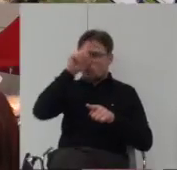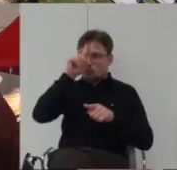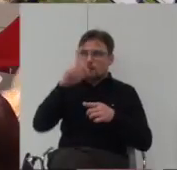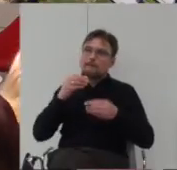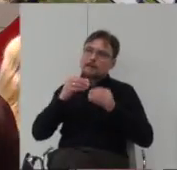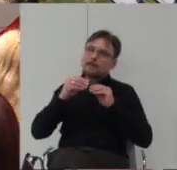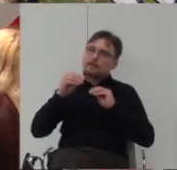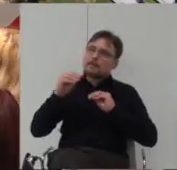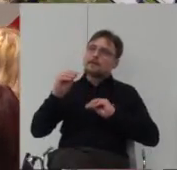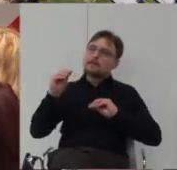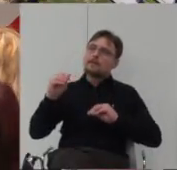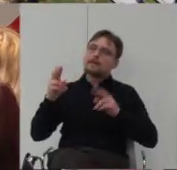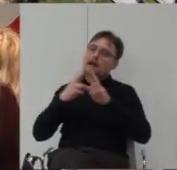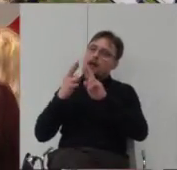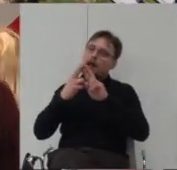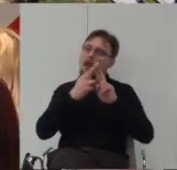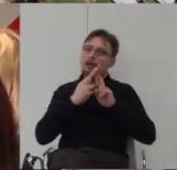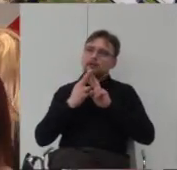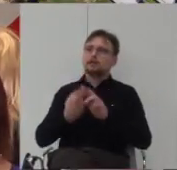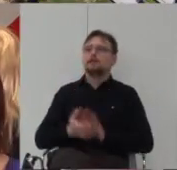międzyludzkie.